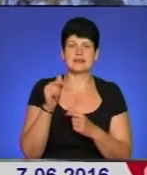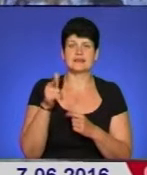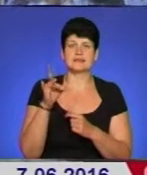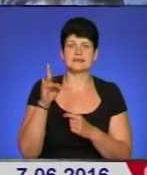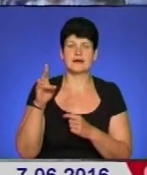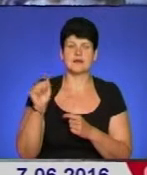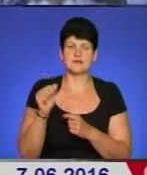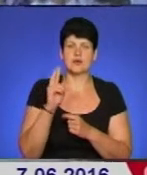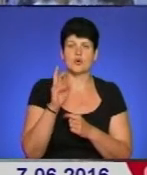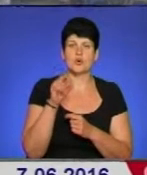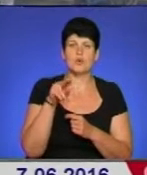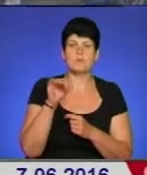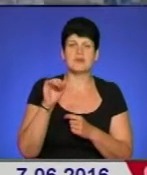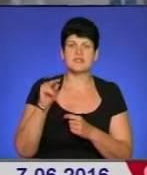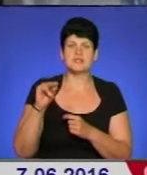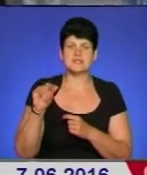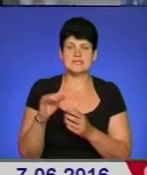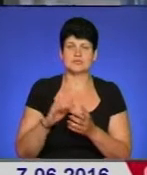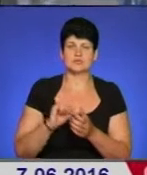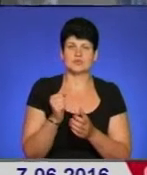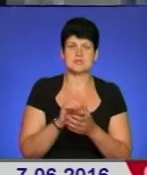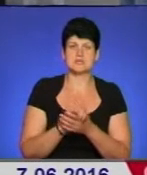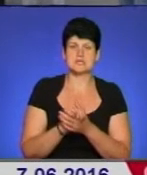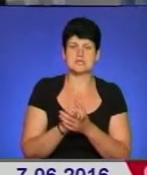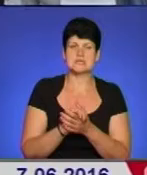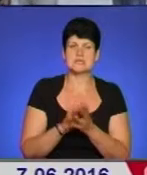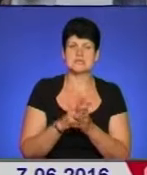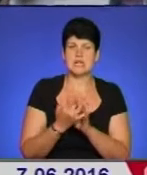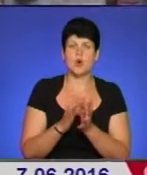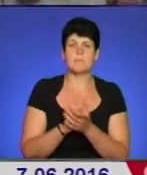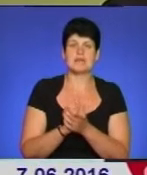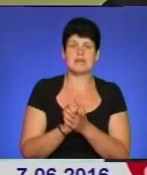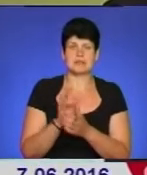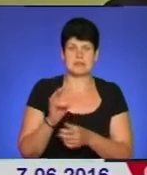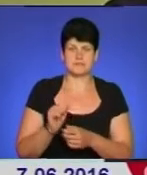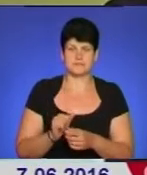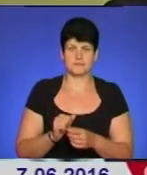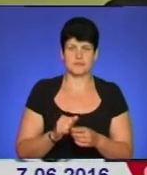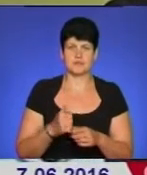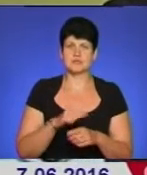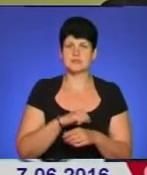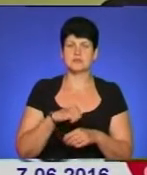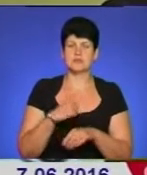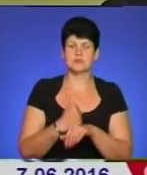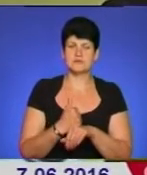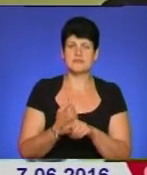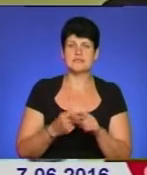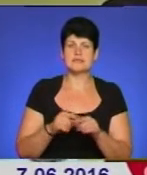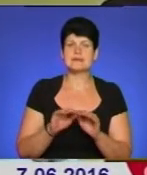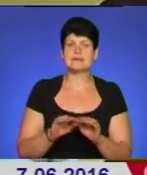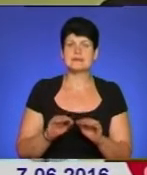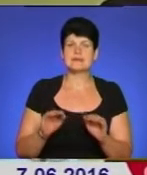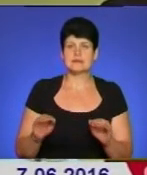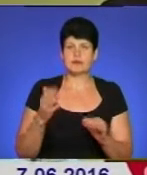також копиченці стали побратимом села Мирне. Найголовніше на даний час – це є діти, бо тому що